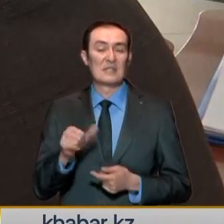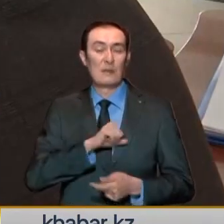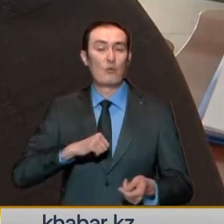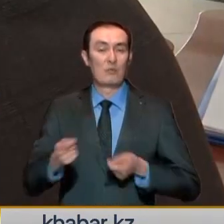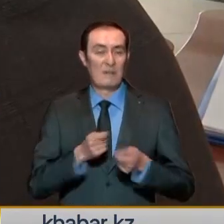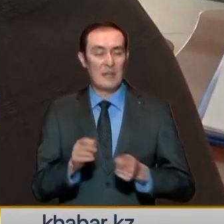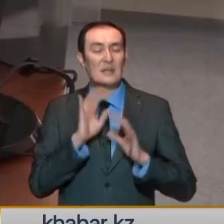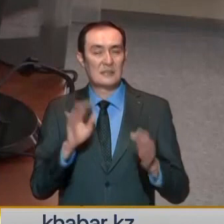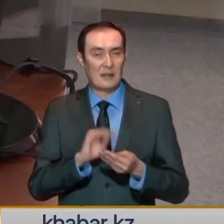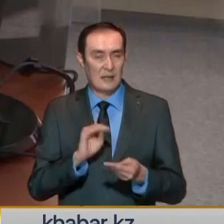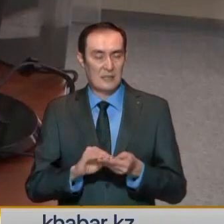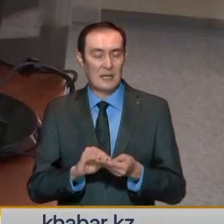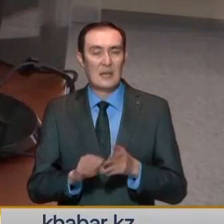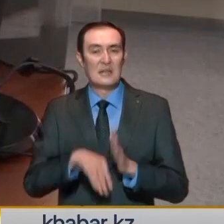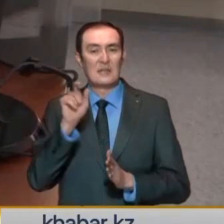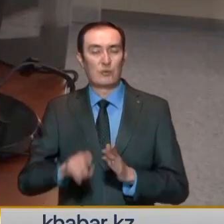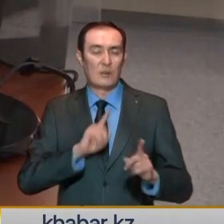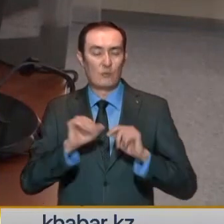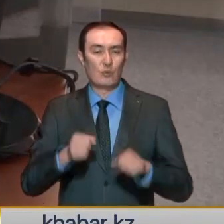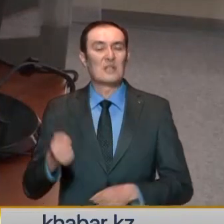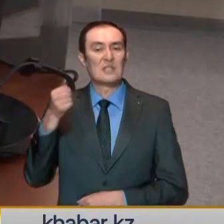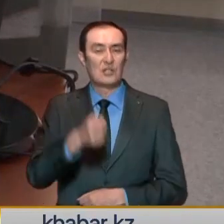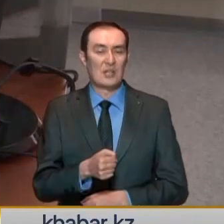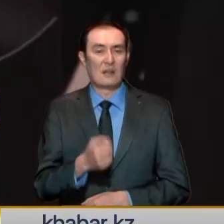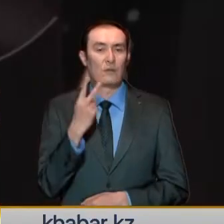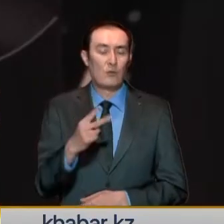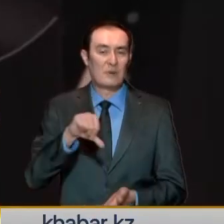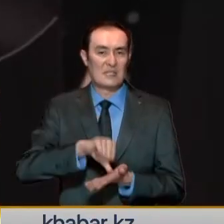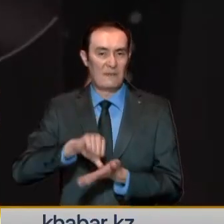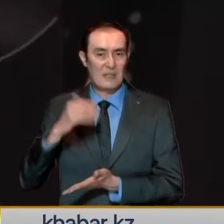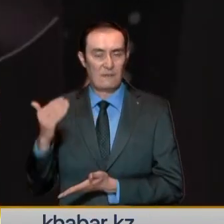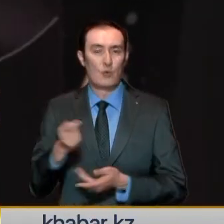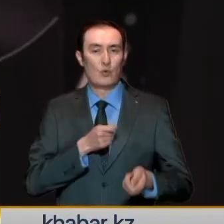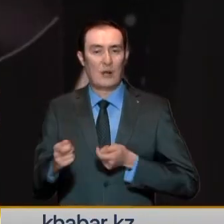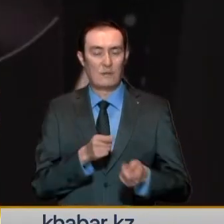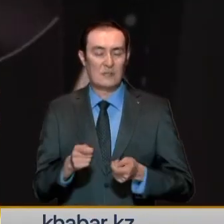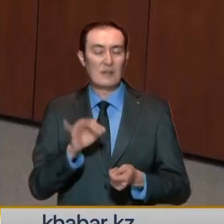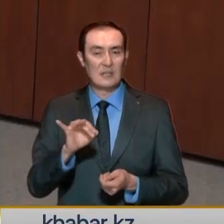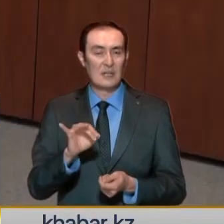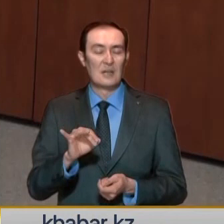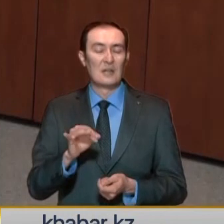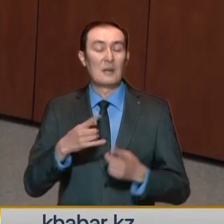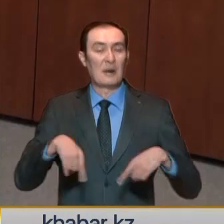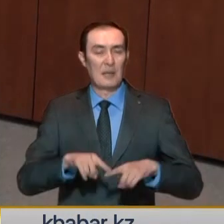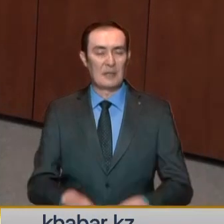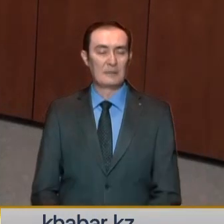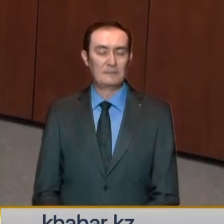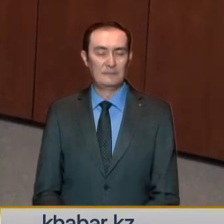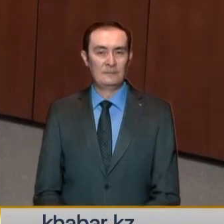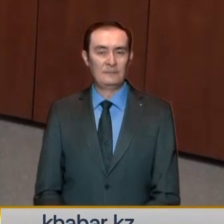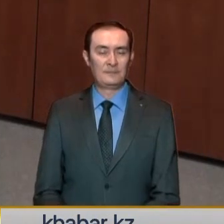самоуправления сохранится. Депутаты Маслихата смогут назначать двоих представителей в руководство соответствующего департамента.